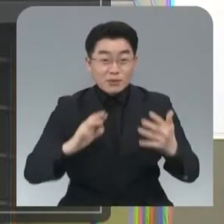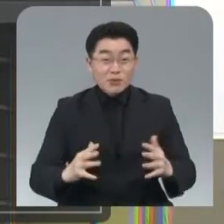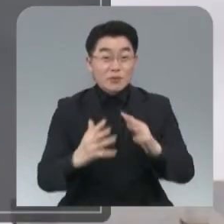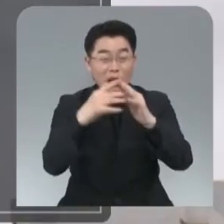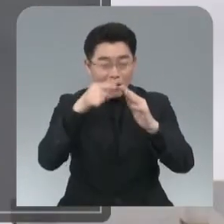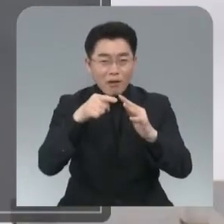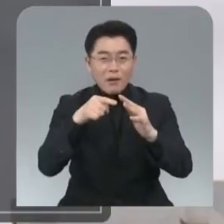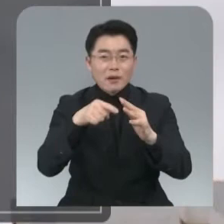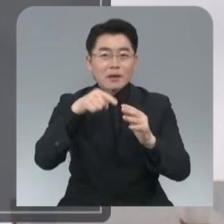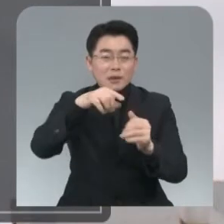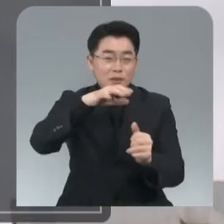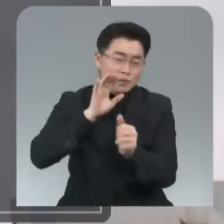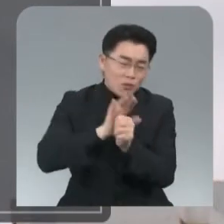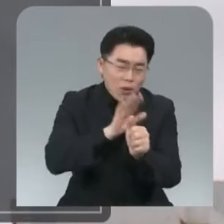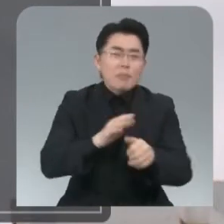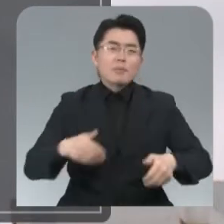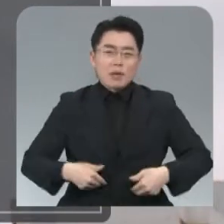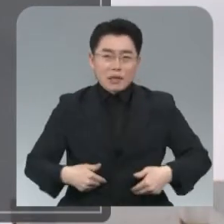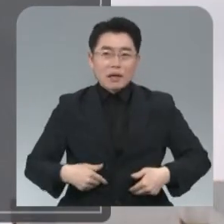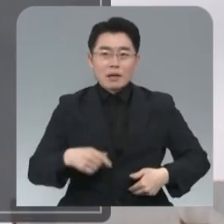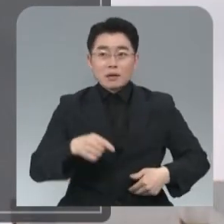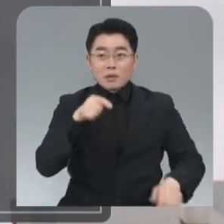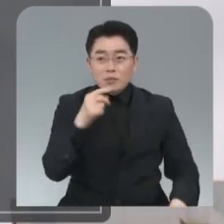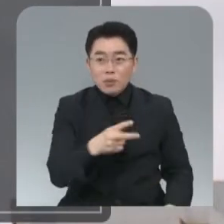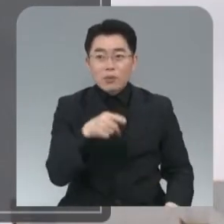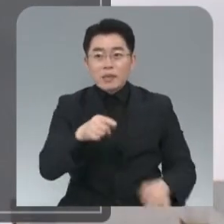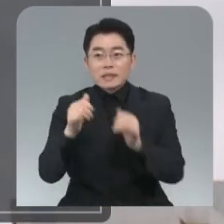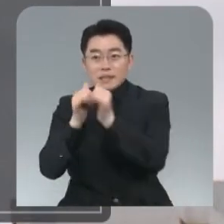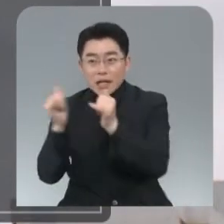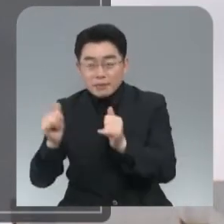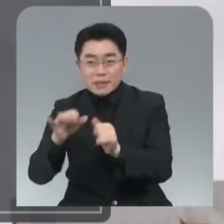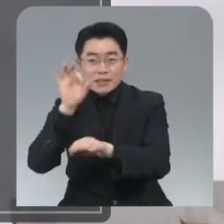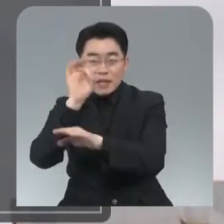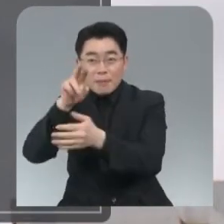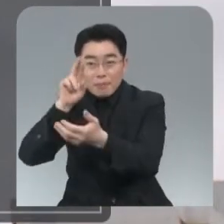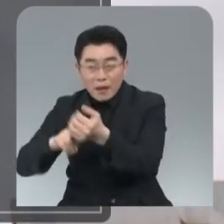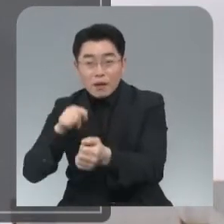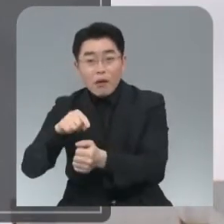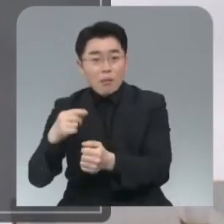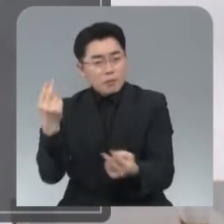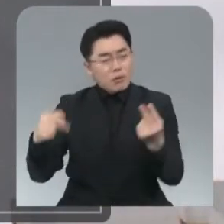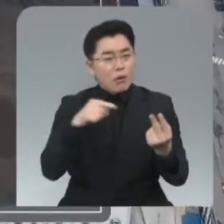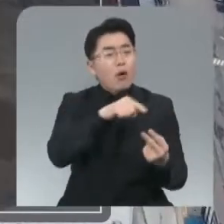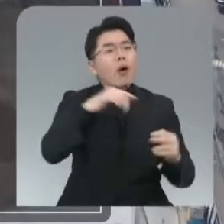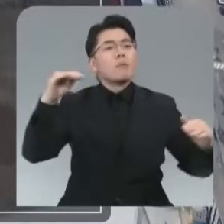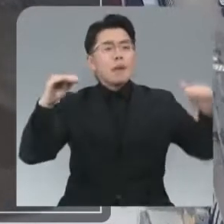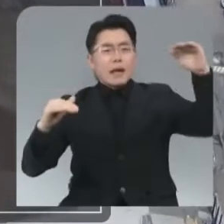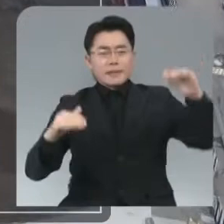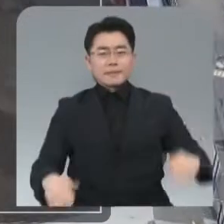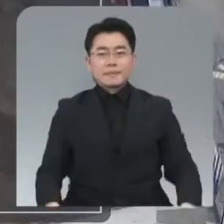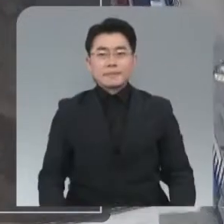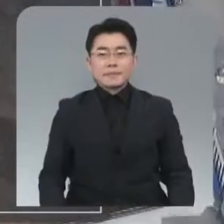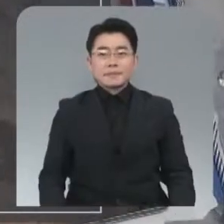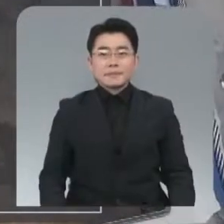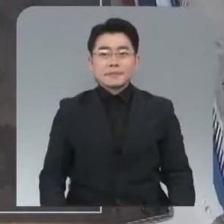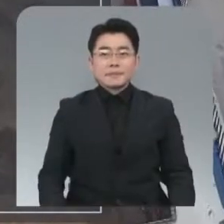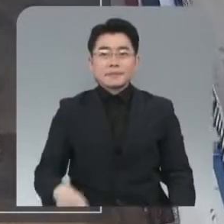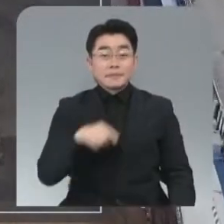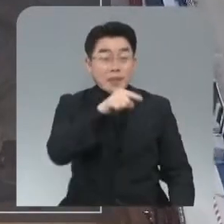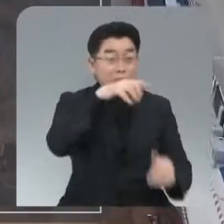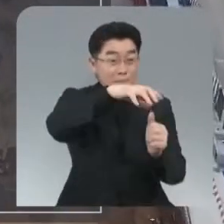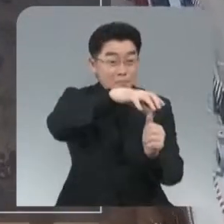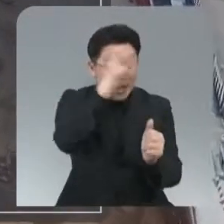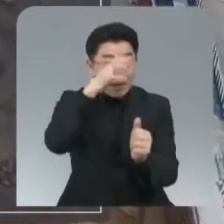완화란 답이 다주택자의 매매 유도, 신규 택지 개발보다 앞섰습니다. 재건축, 재개발 규제를